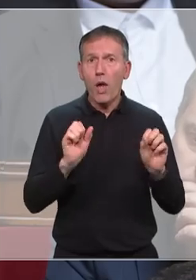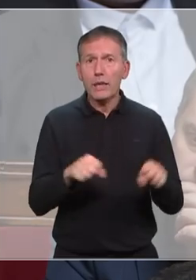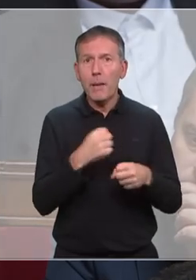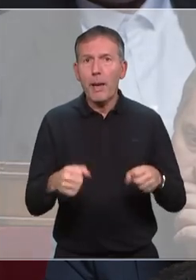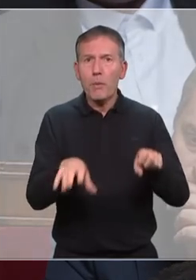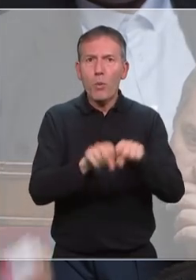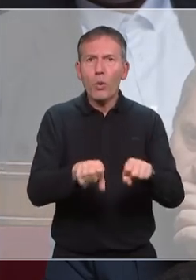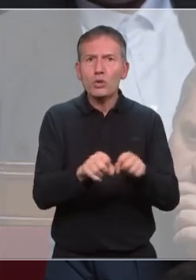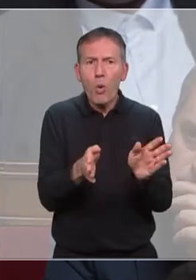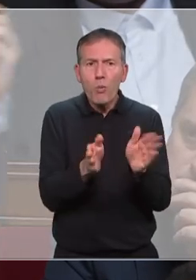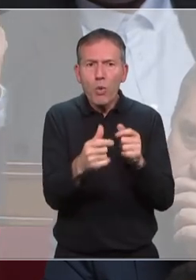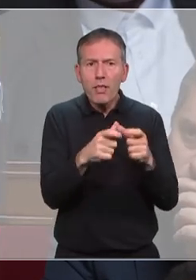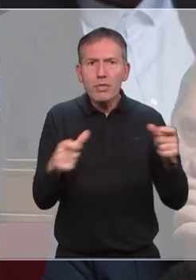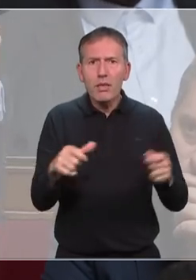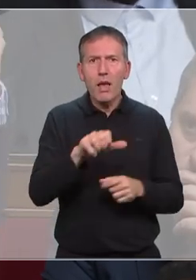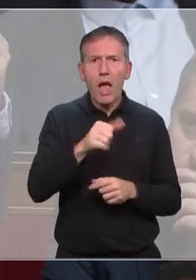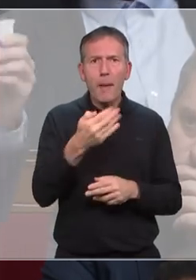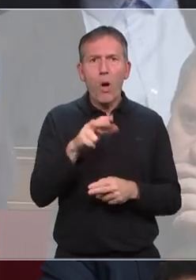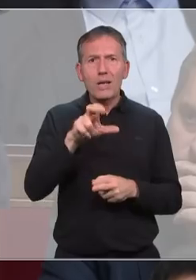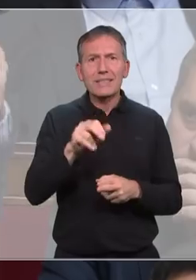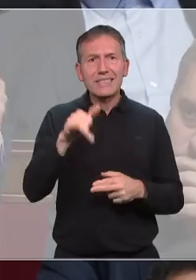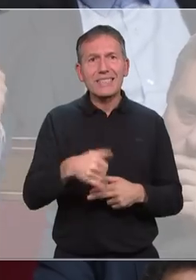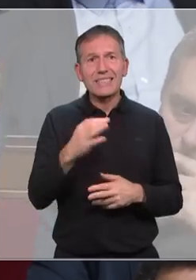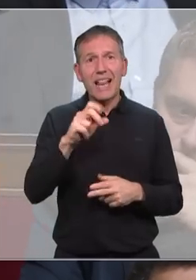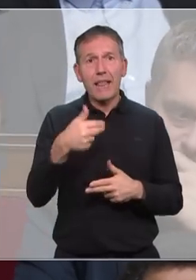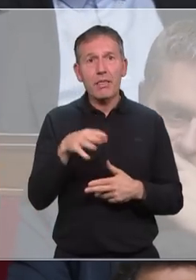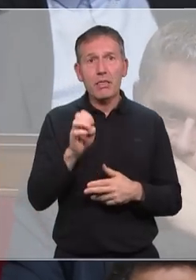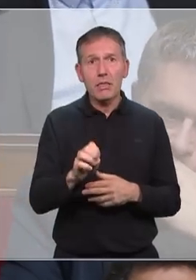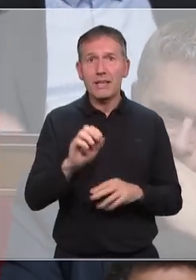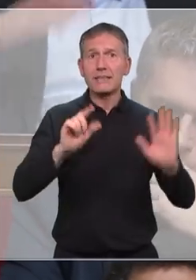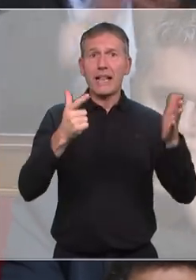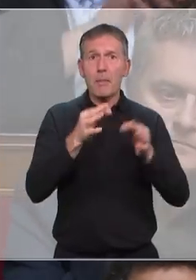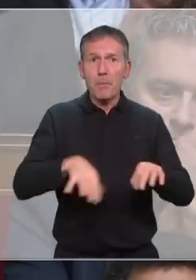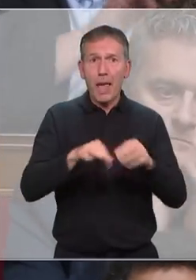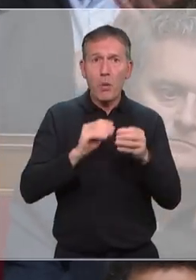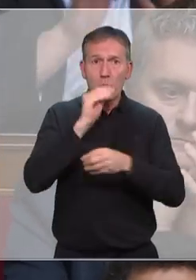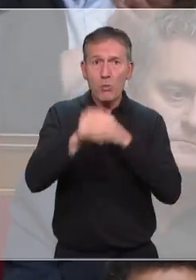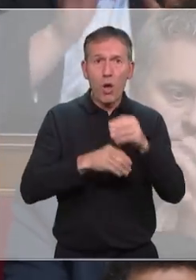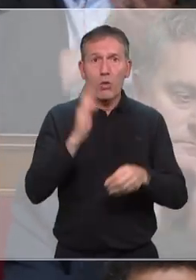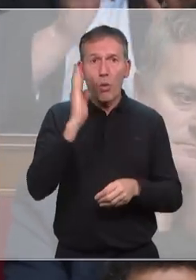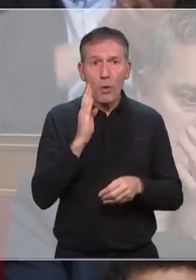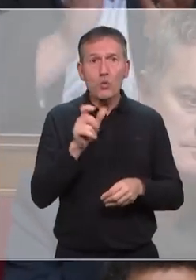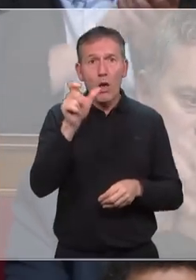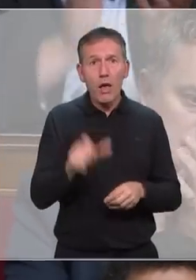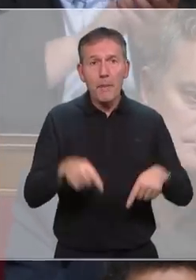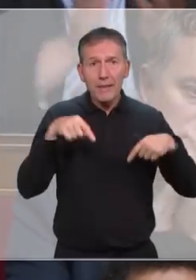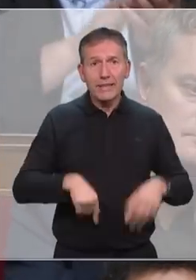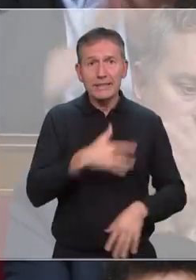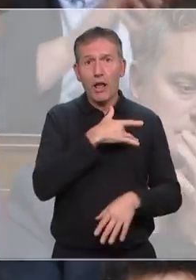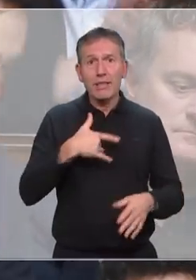de produire une simple boîte d'amoxicilline comme celle-ci ? Dans la 7e puissance mondiale, nous avons besoin d'un ministre de la Santé, pas des